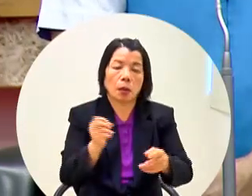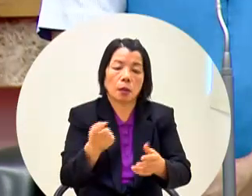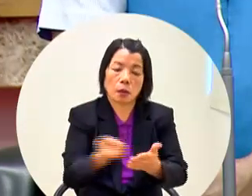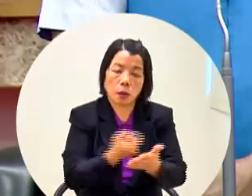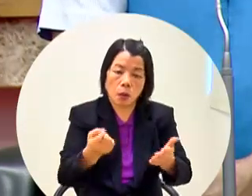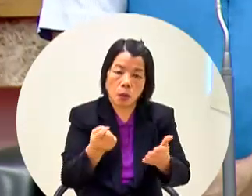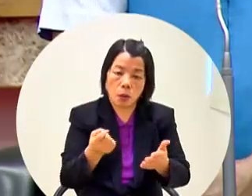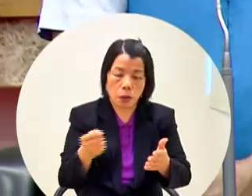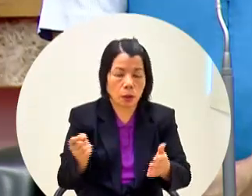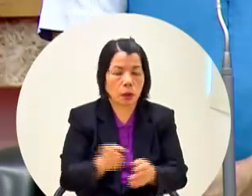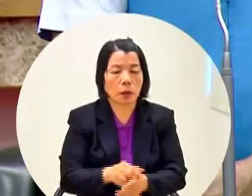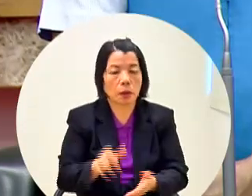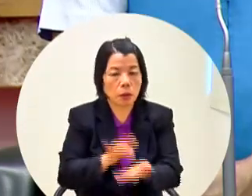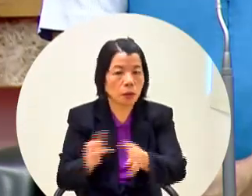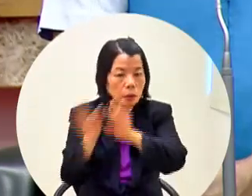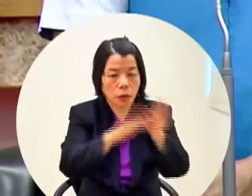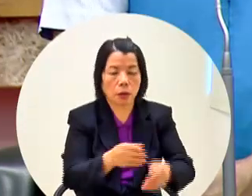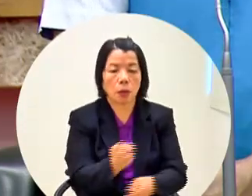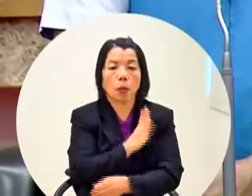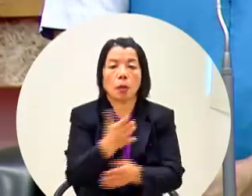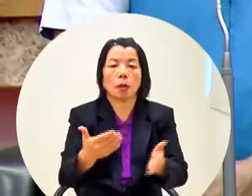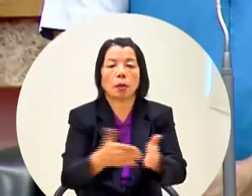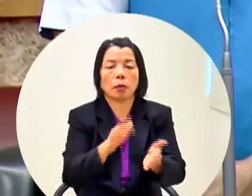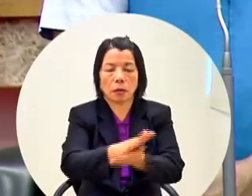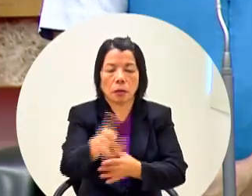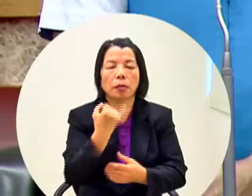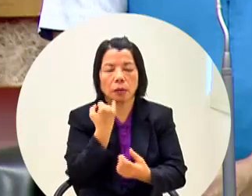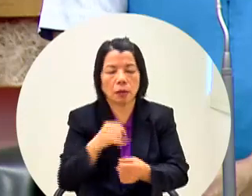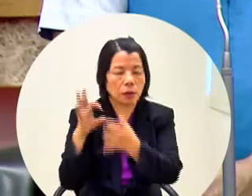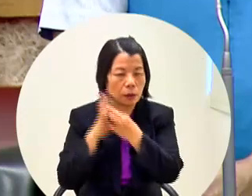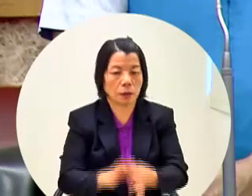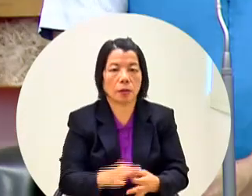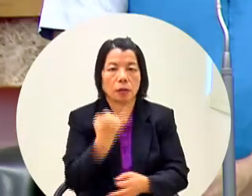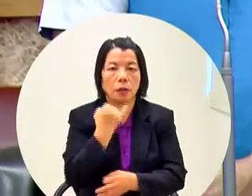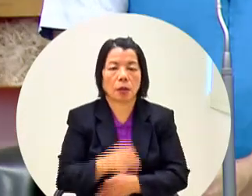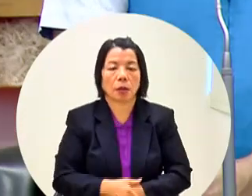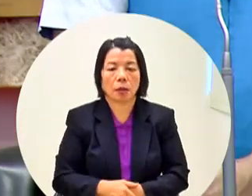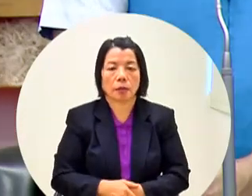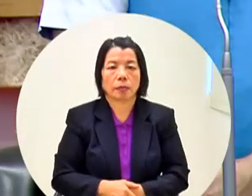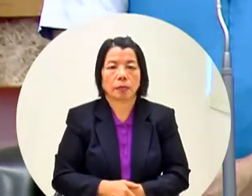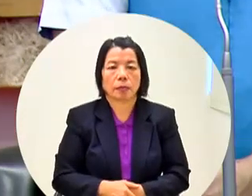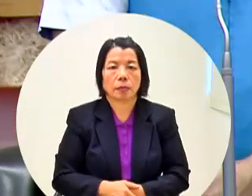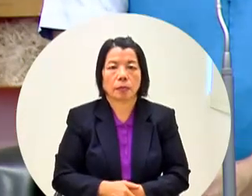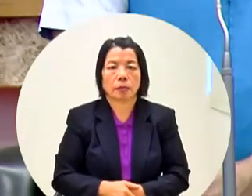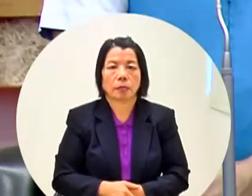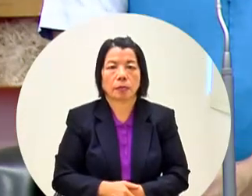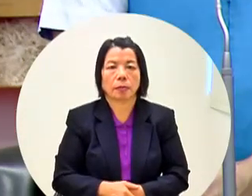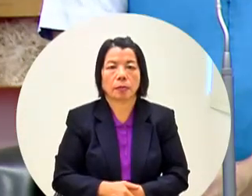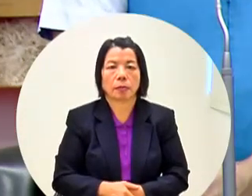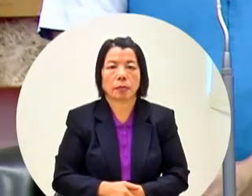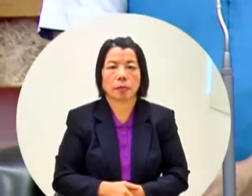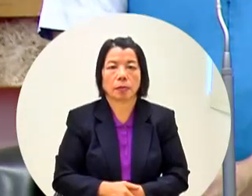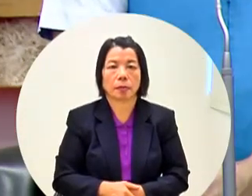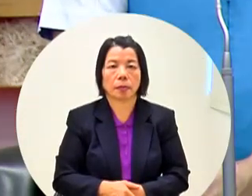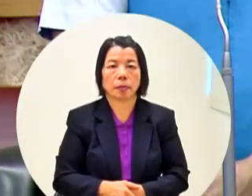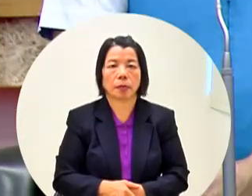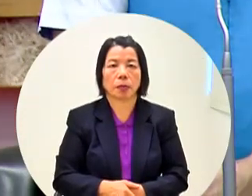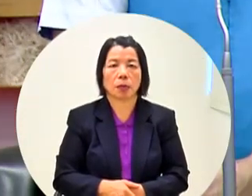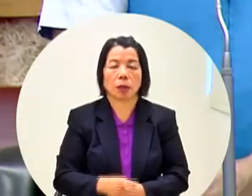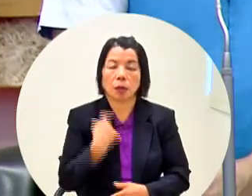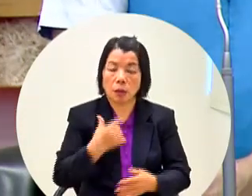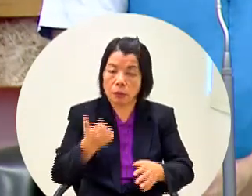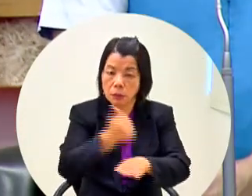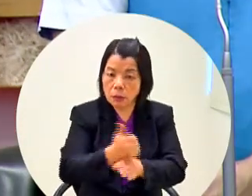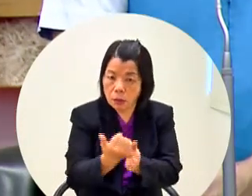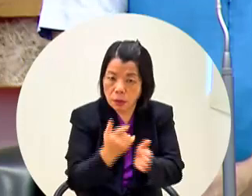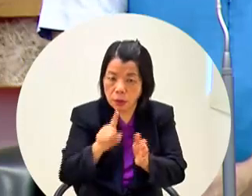不是头痛一脚，脚痛一头不一定有用啊。那之前 刚上任的时候也有人来提